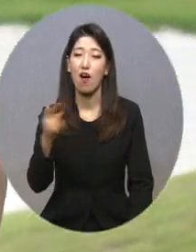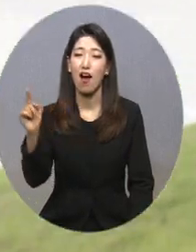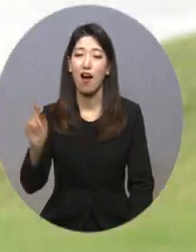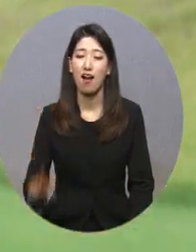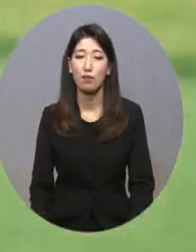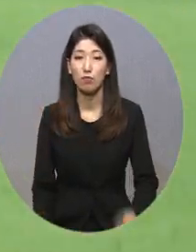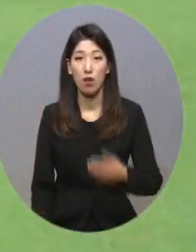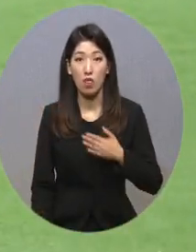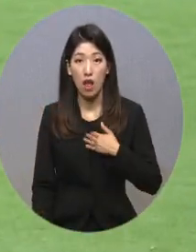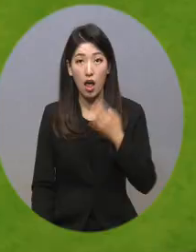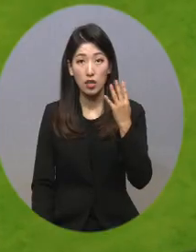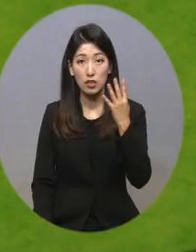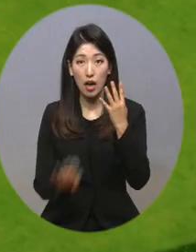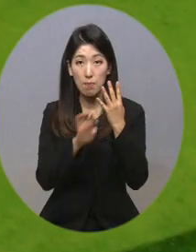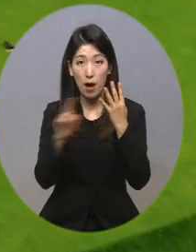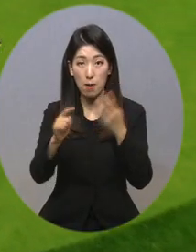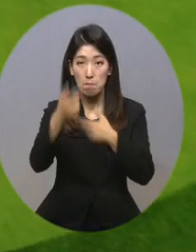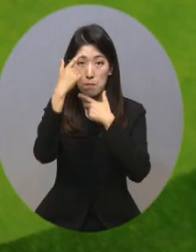아.